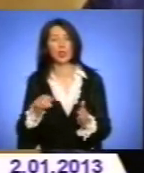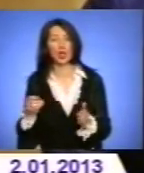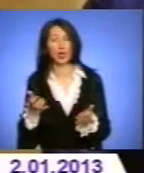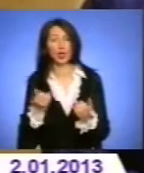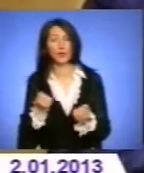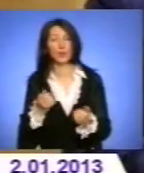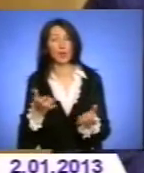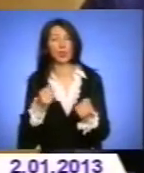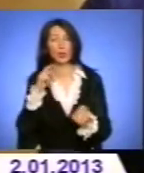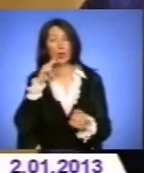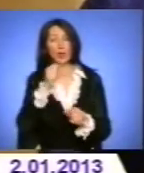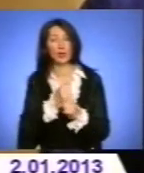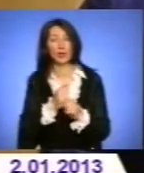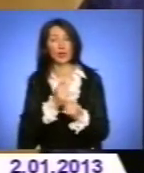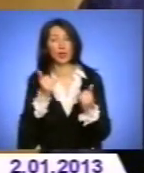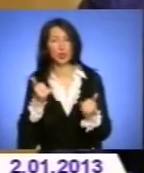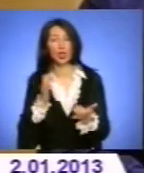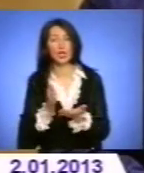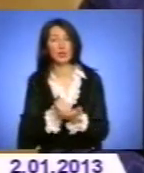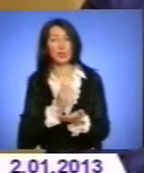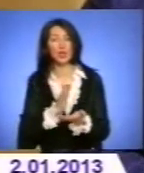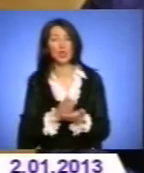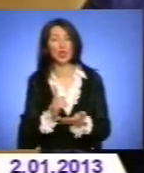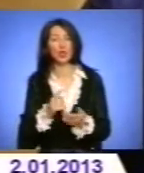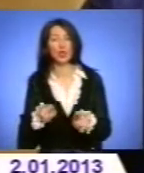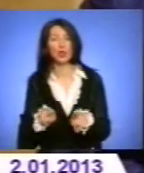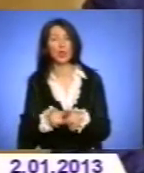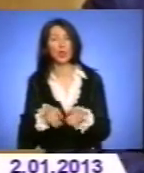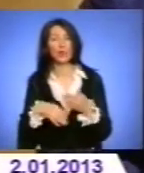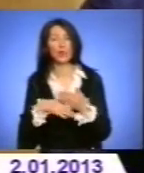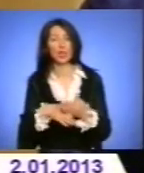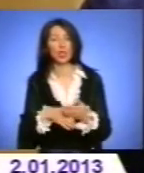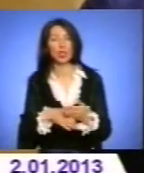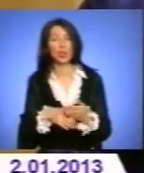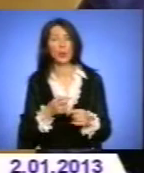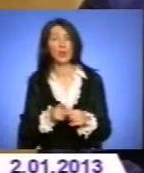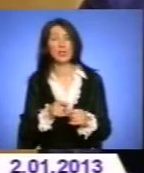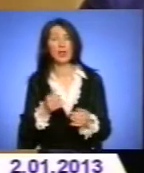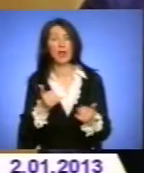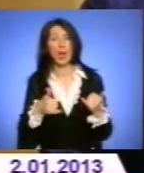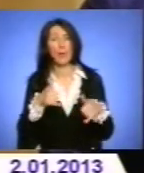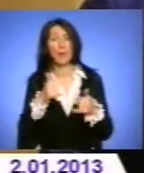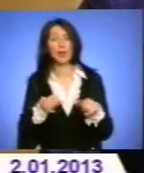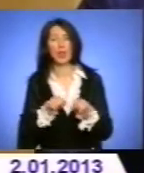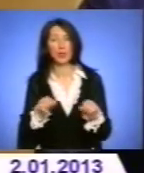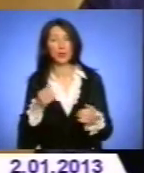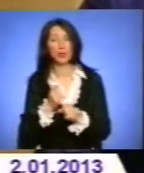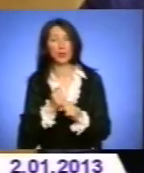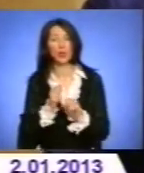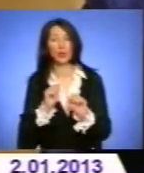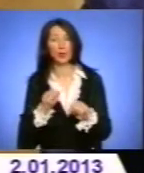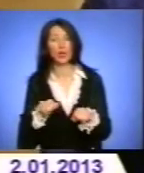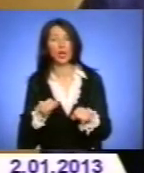отримали медикаменти, ще сьогодні запас є. А що таким самим чином це пальне не можна зробити? Та його